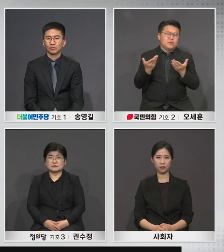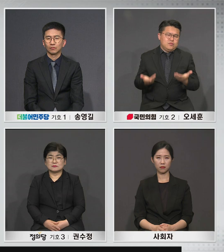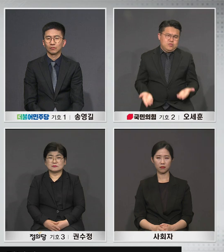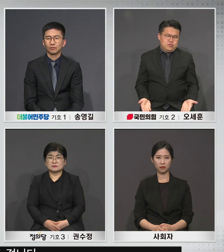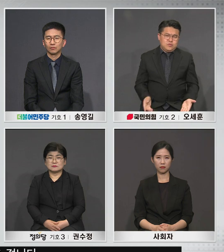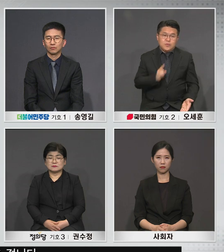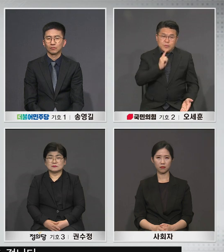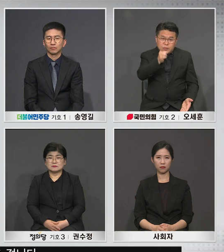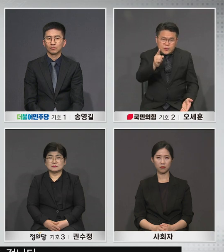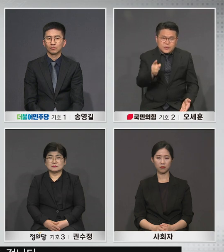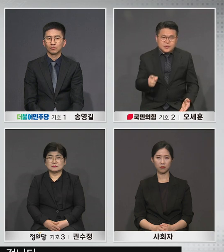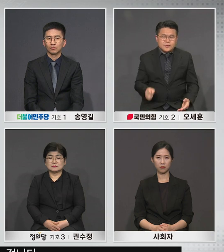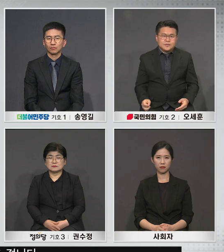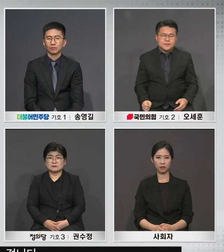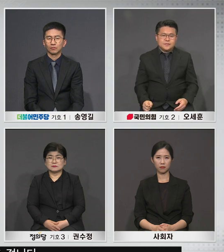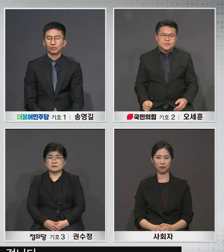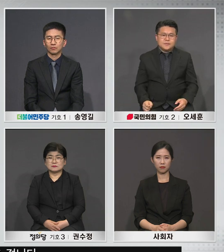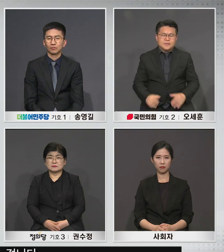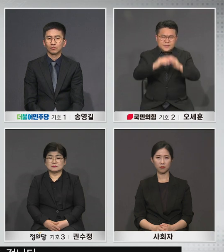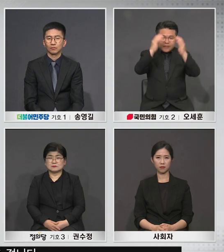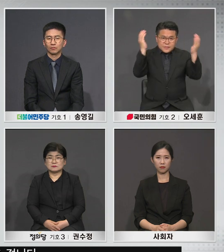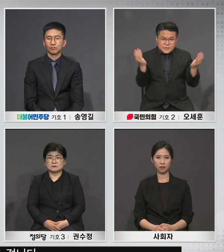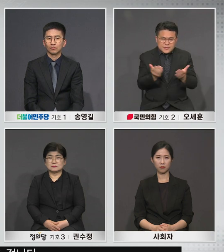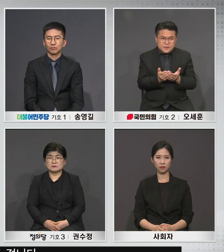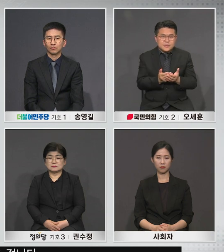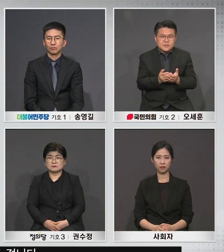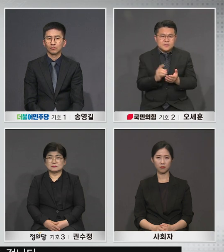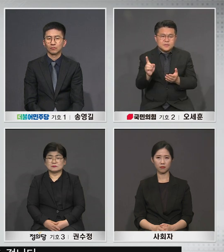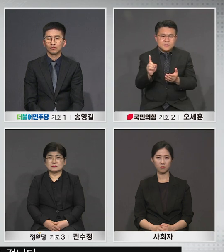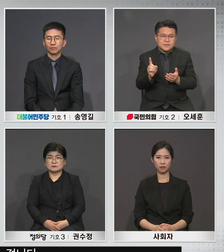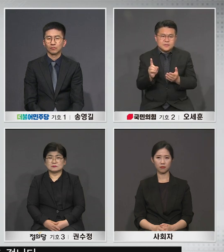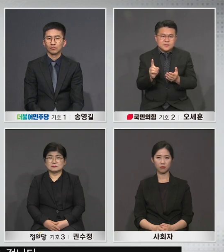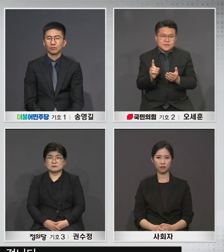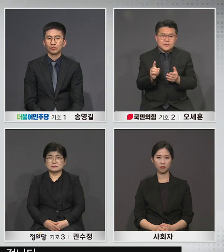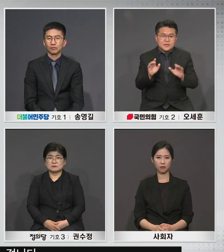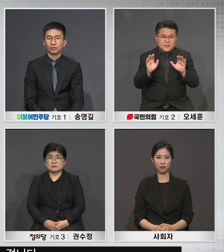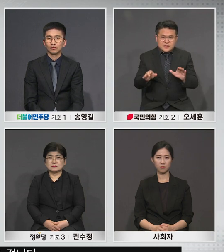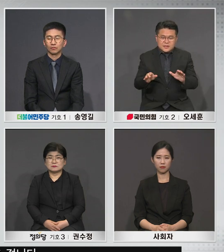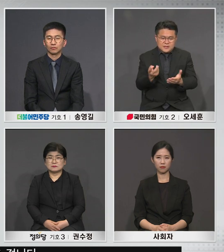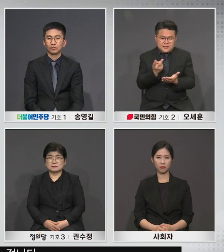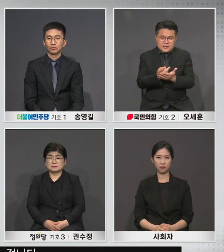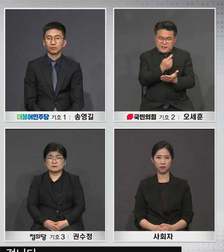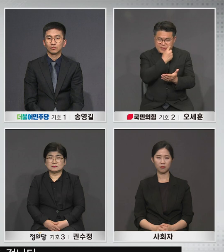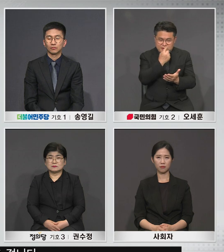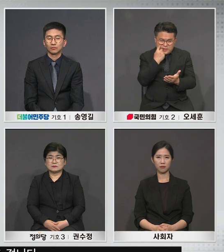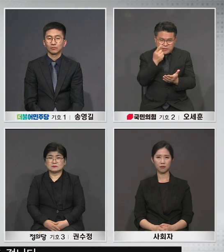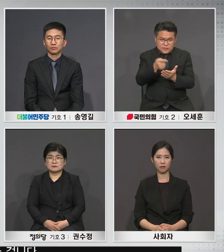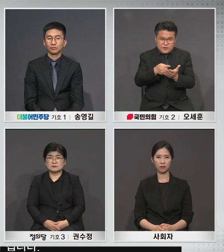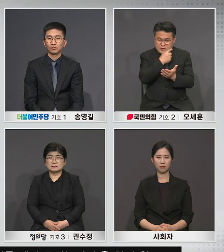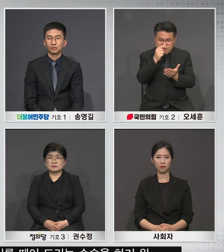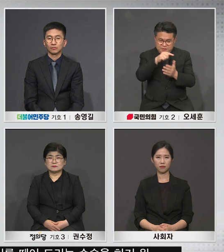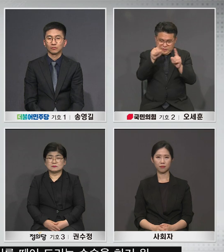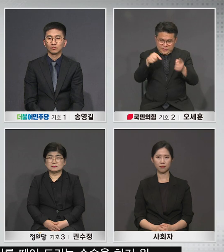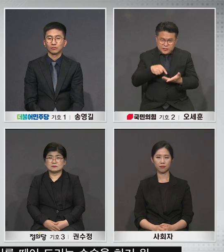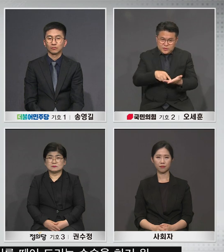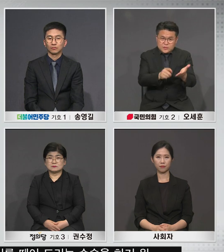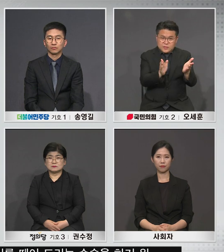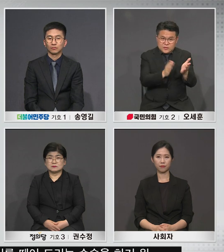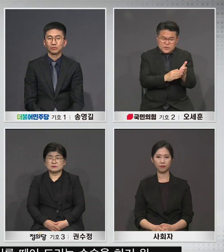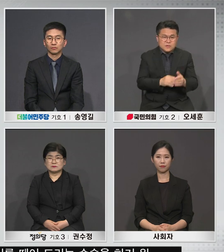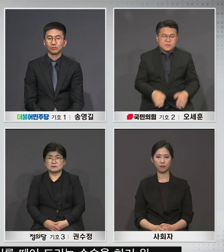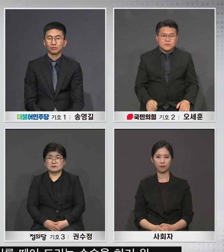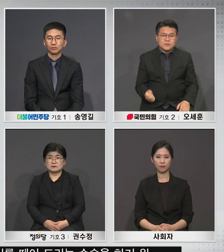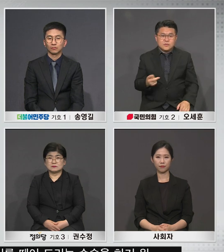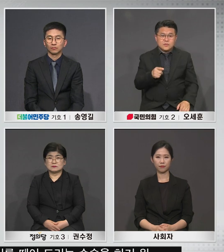그거 다 시의회에 남편의 입원 증명서, 수술 증명서 다 제출했고요. 지금 확인해보시면 알지만